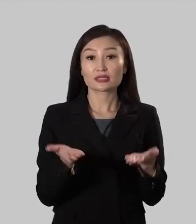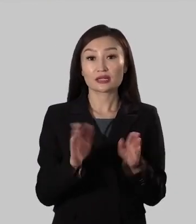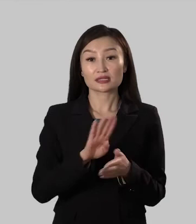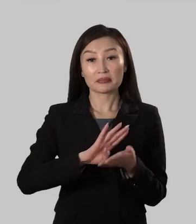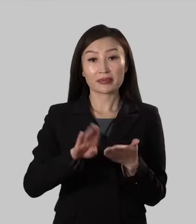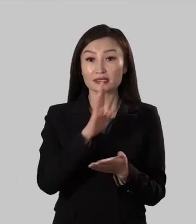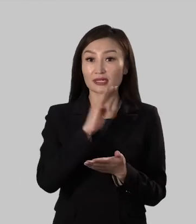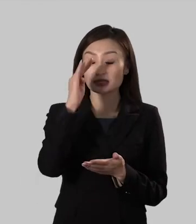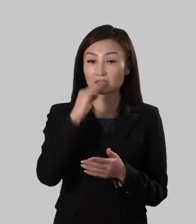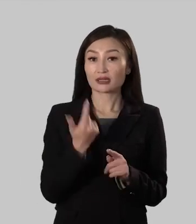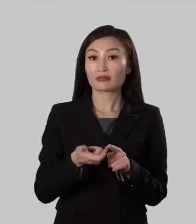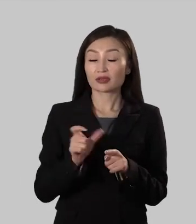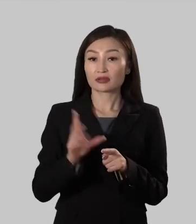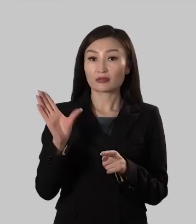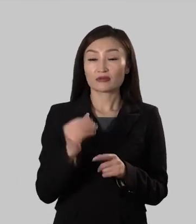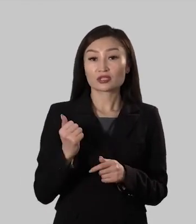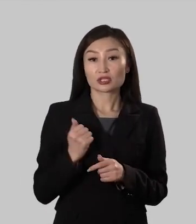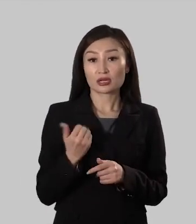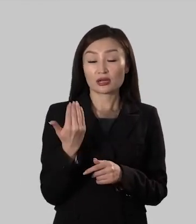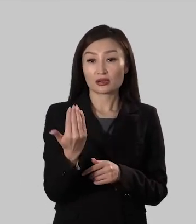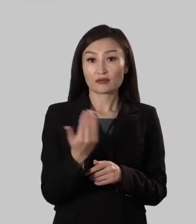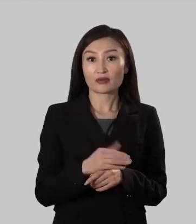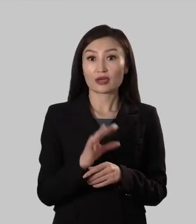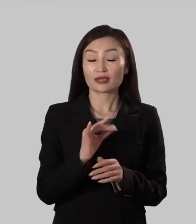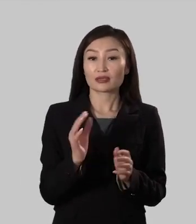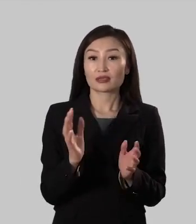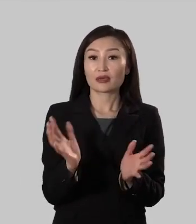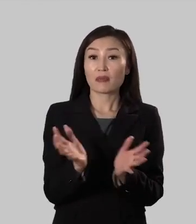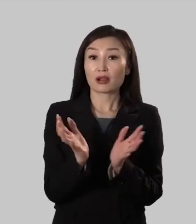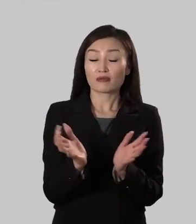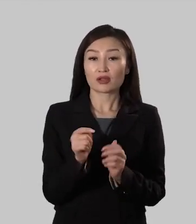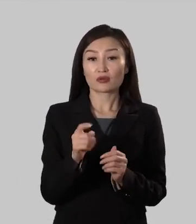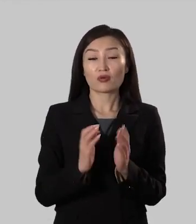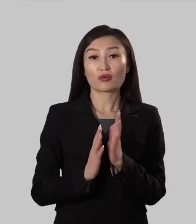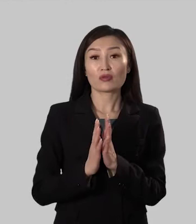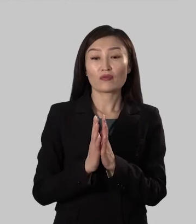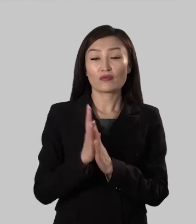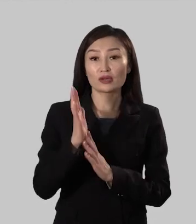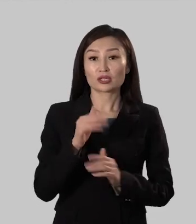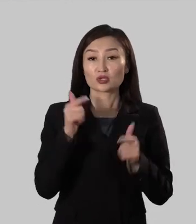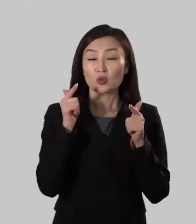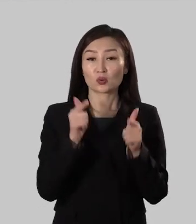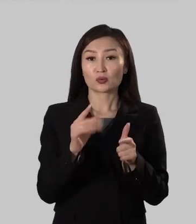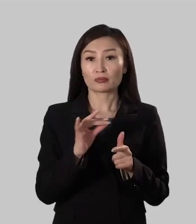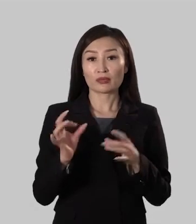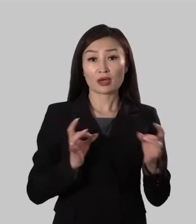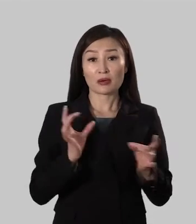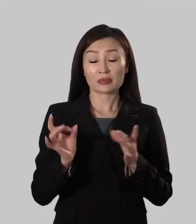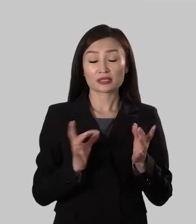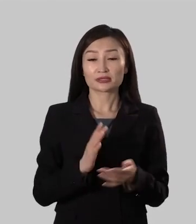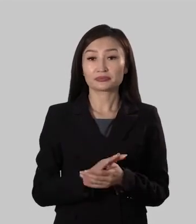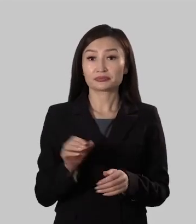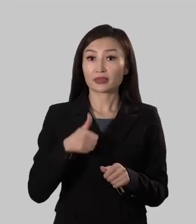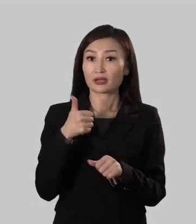родителей. Поэтому все жалели его и баловали. И он вырос грубым и капризным.